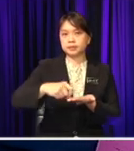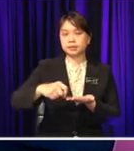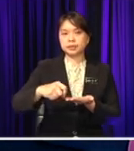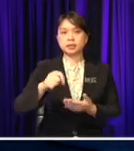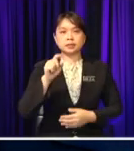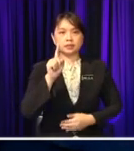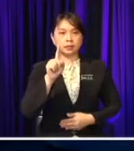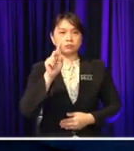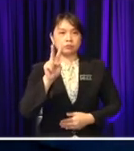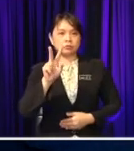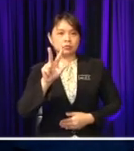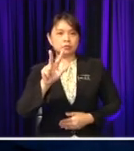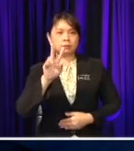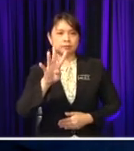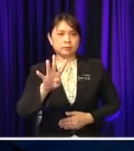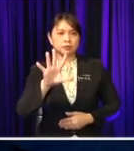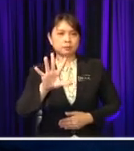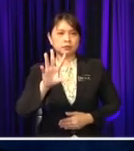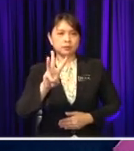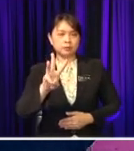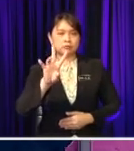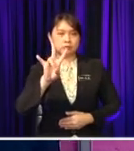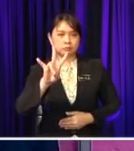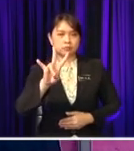tiga empat lima enam